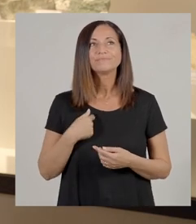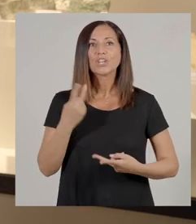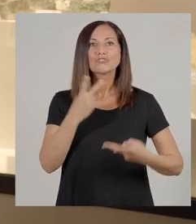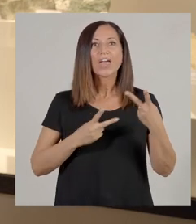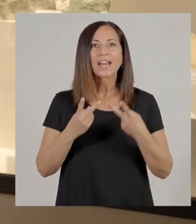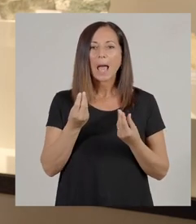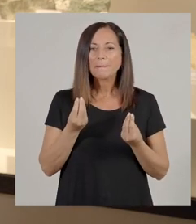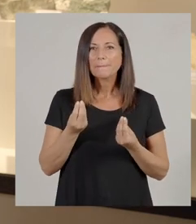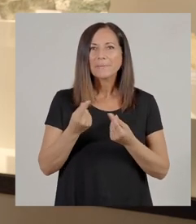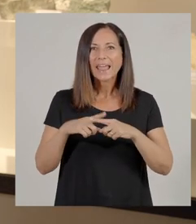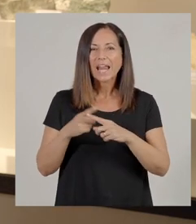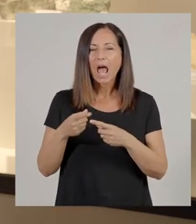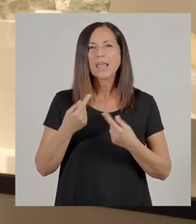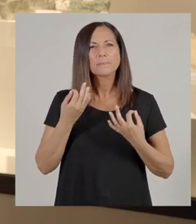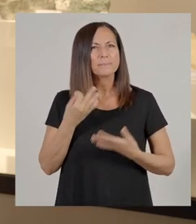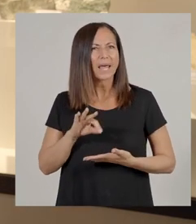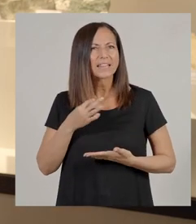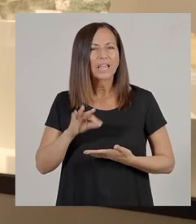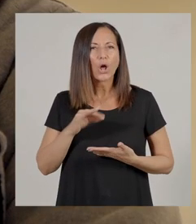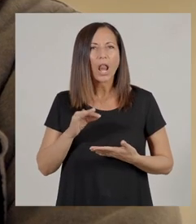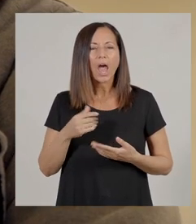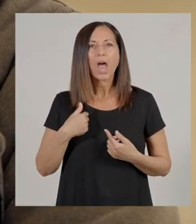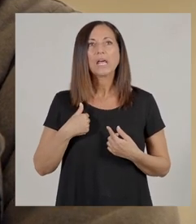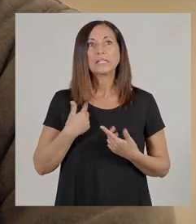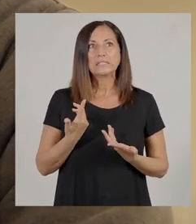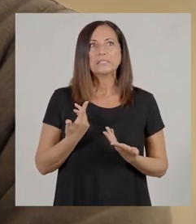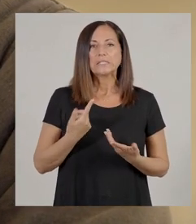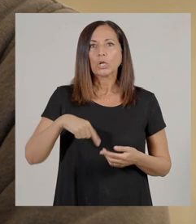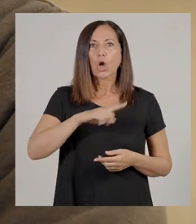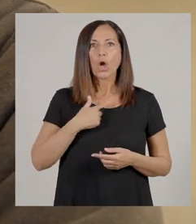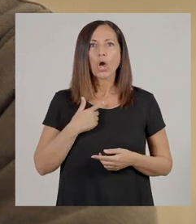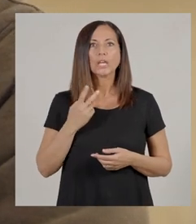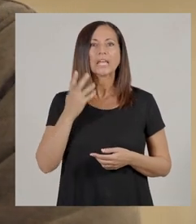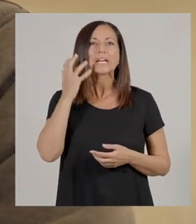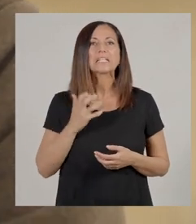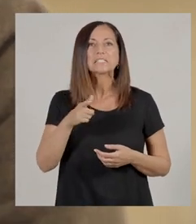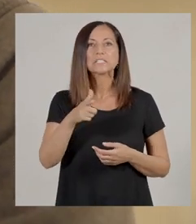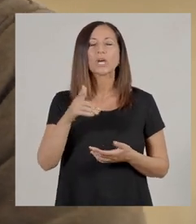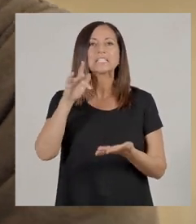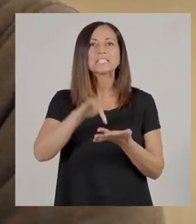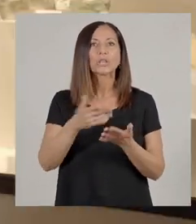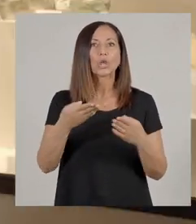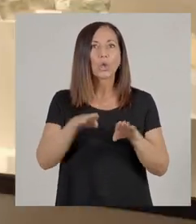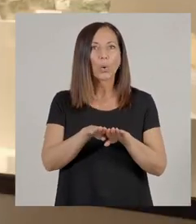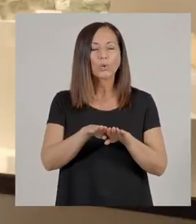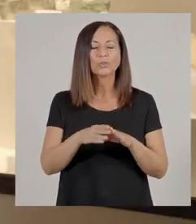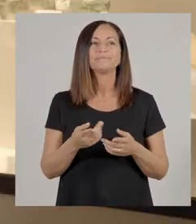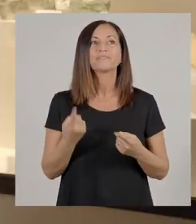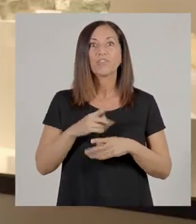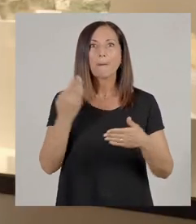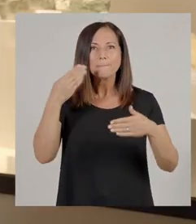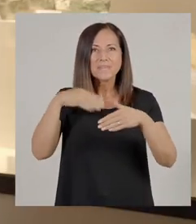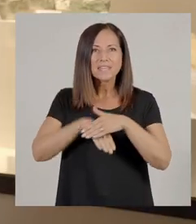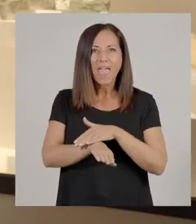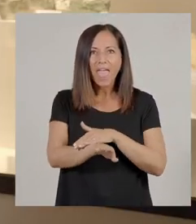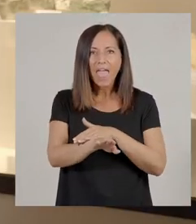minerali è un po' particolare perché tante volte rischiavamo anche di andare nei siti già chiusi. Ecco, nelle miniere